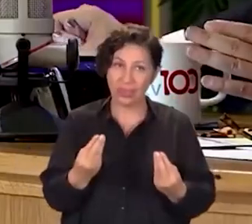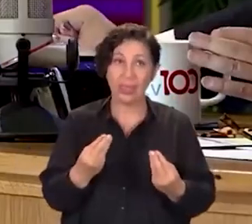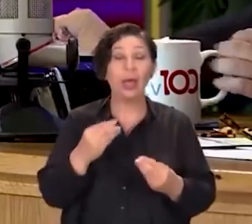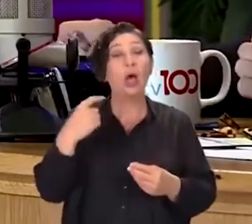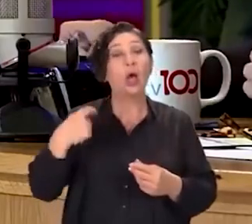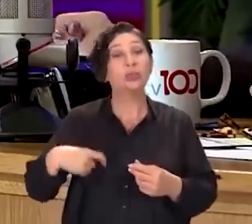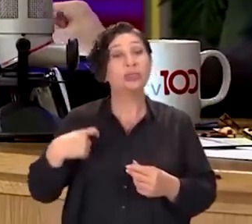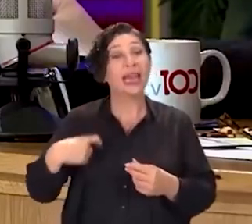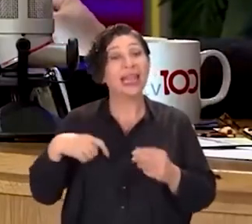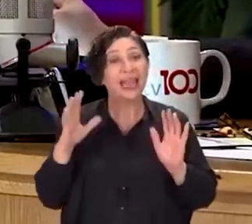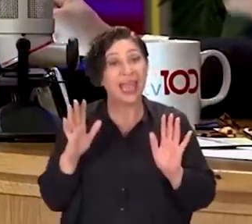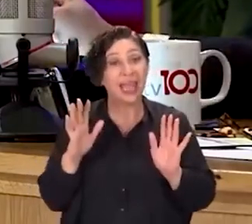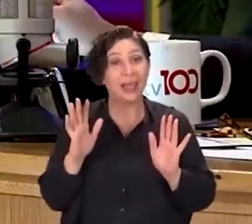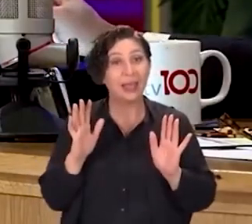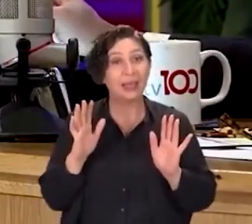Şimdi özellikle